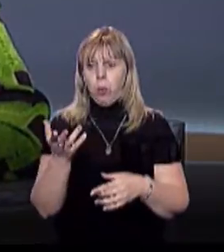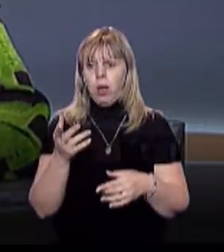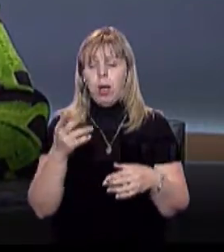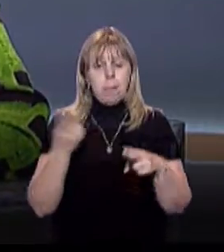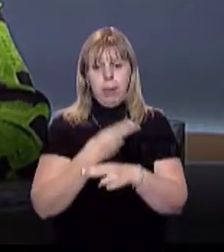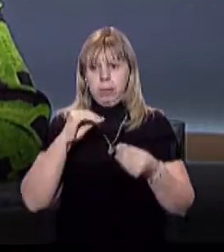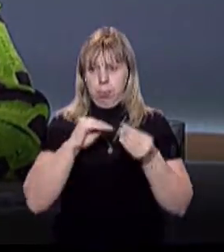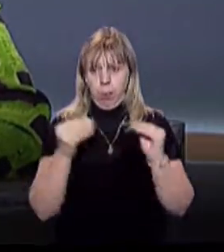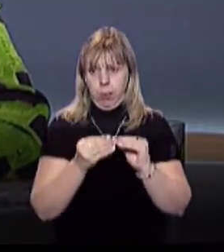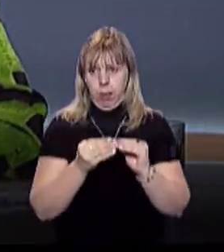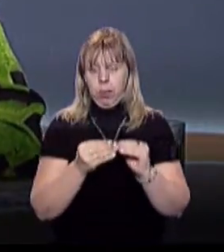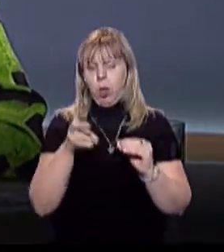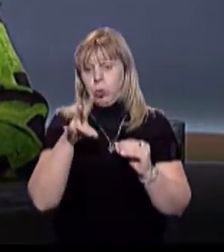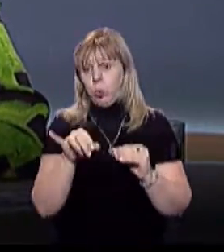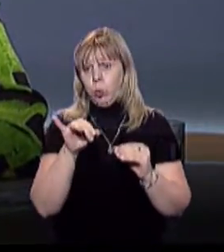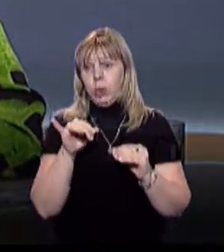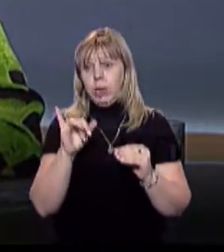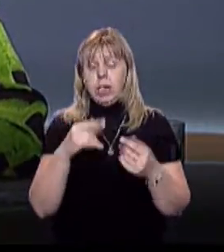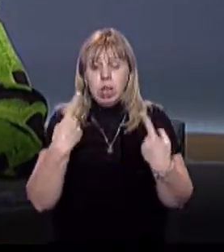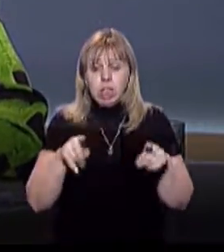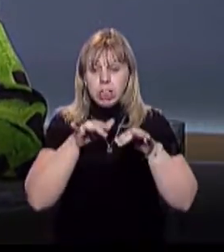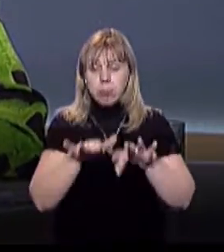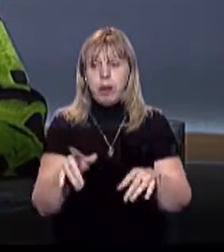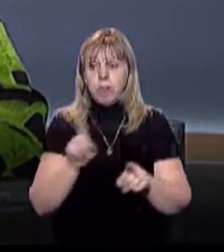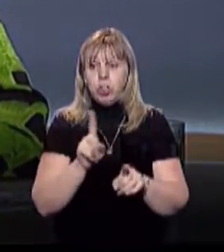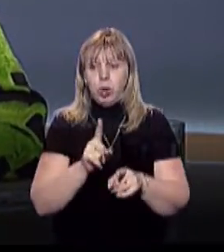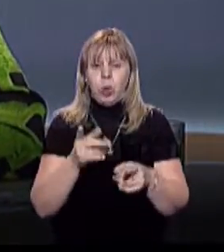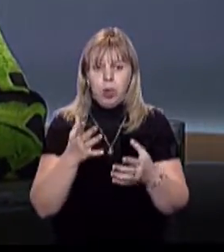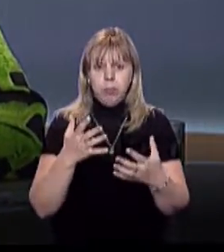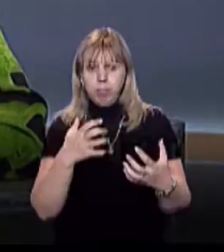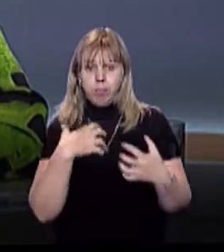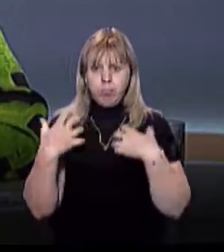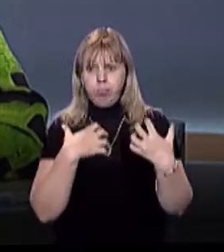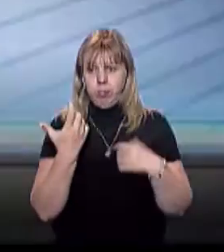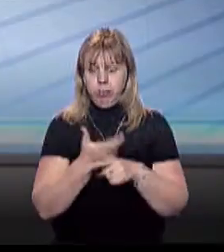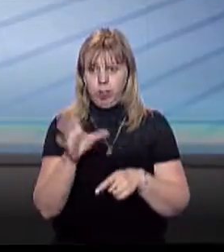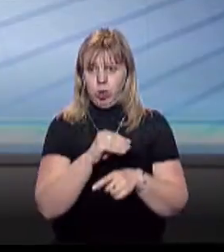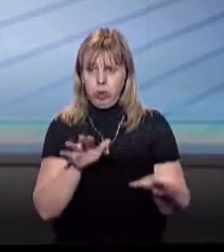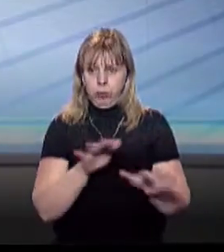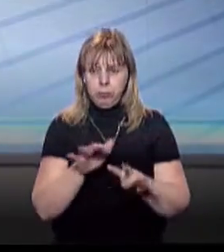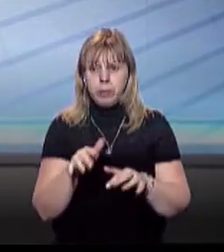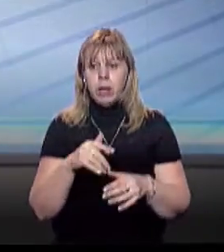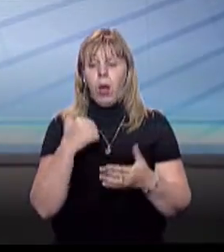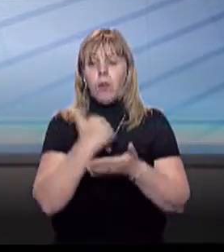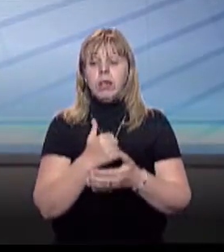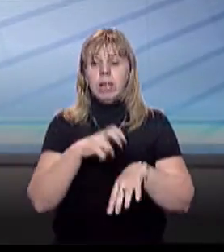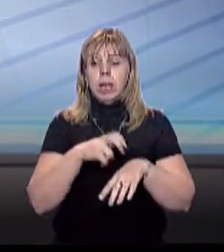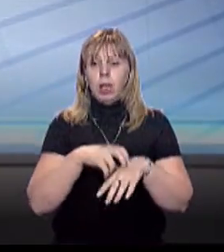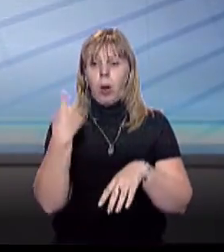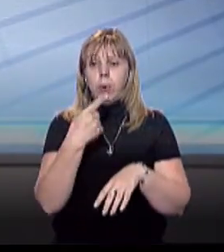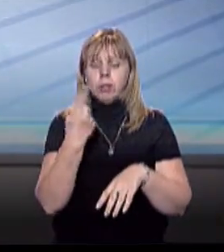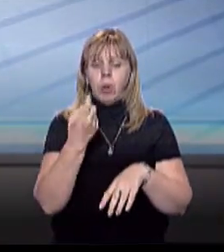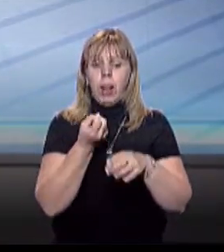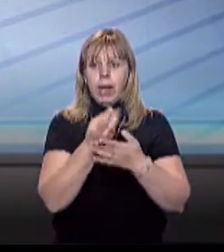без проблем. Ну, інша справа, що от в напрузі такий весь час. Головний лікар Закарпатської обласної